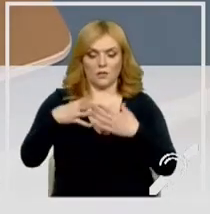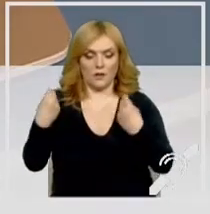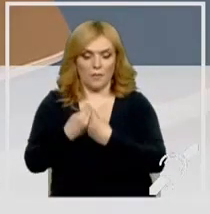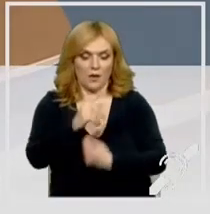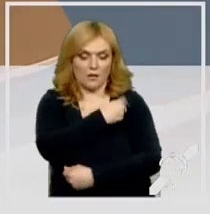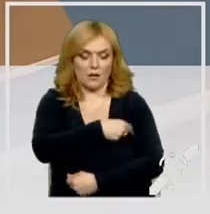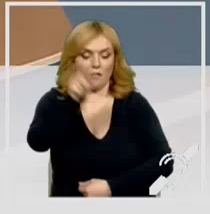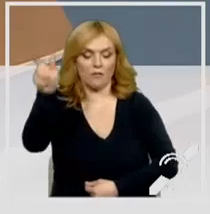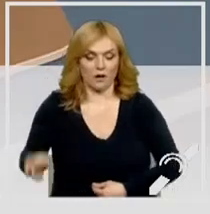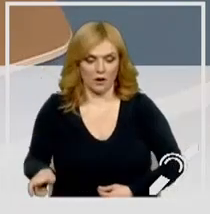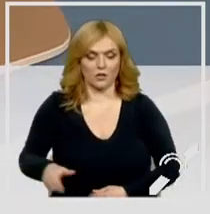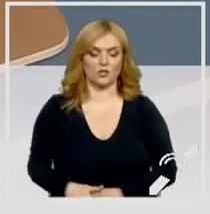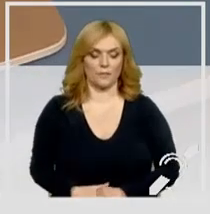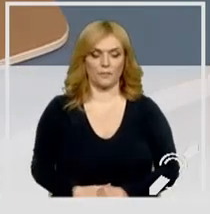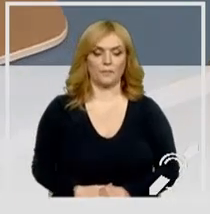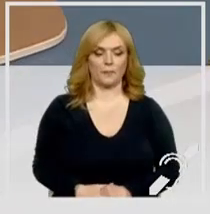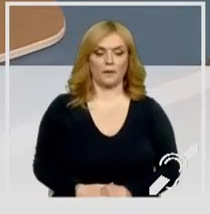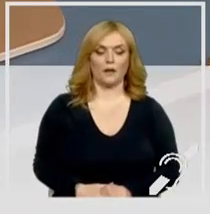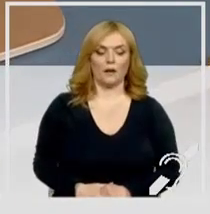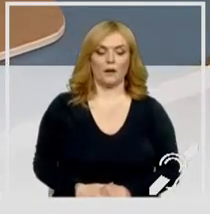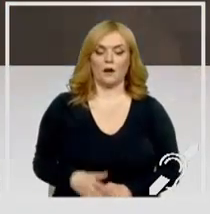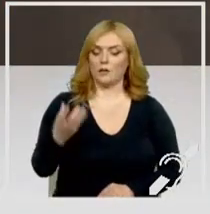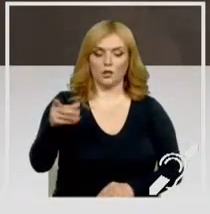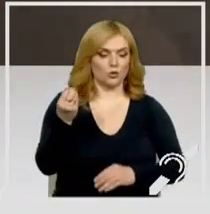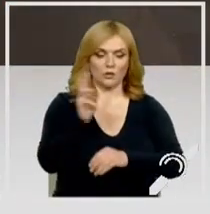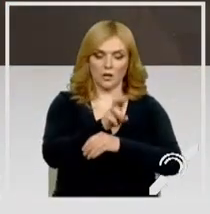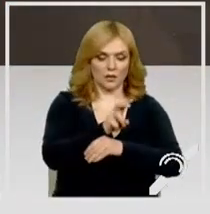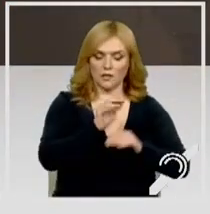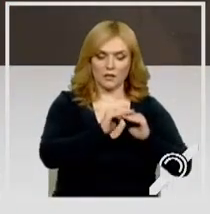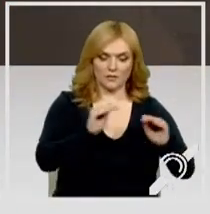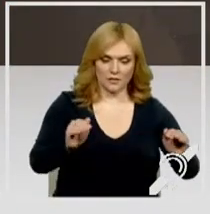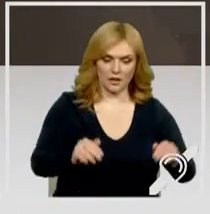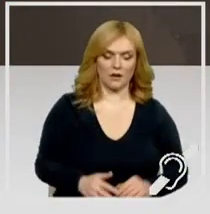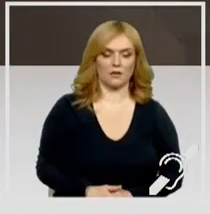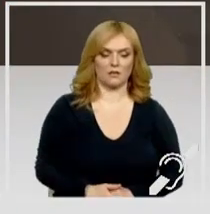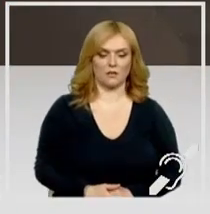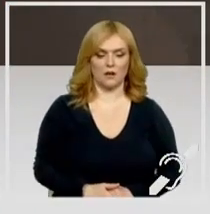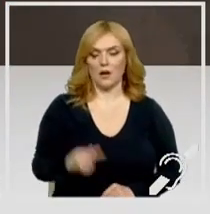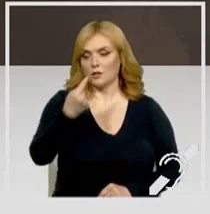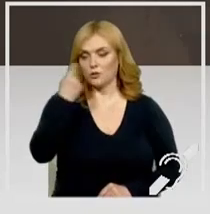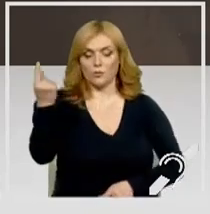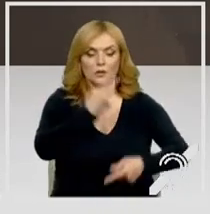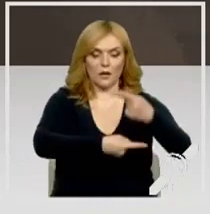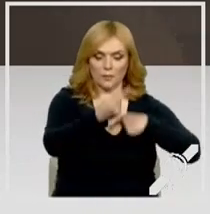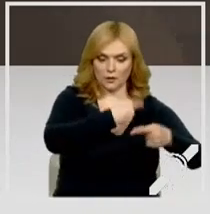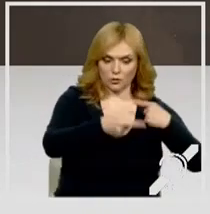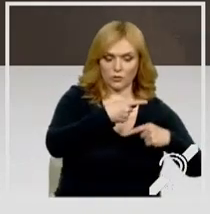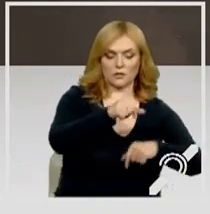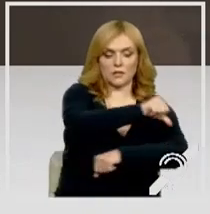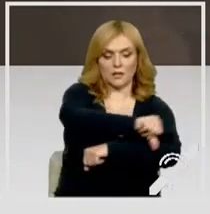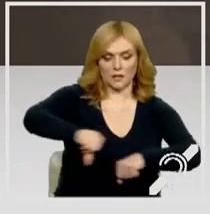întârziere în vorbire suntem. Încă nu merge la grădiniță, pentru că ne-am întors recent din străinătate și încă nu merge la